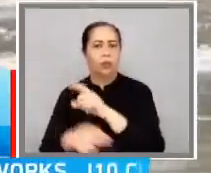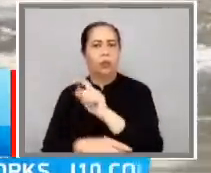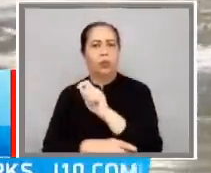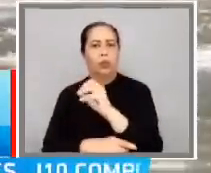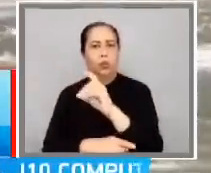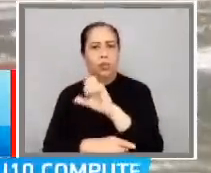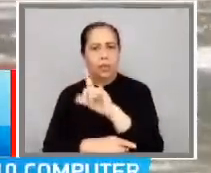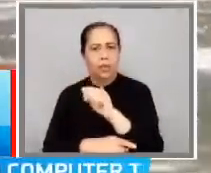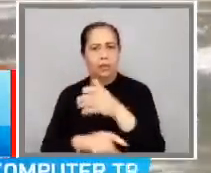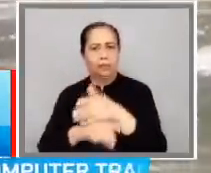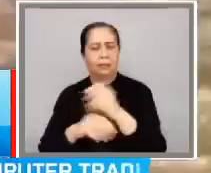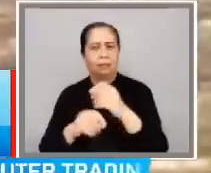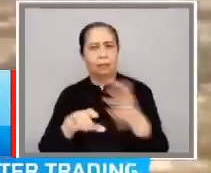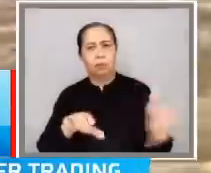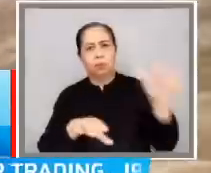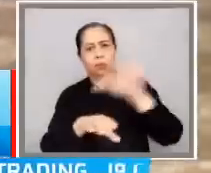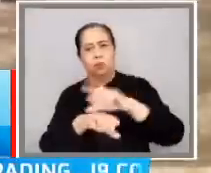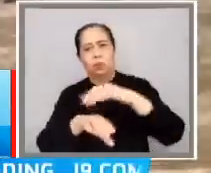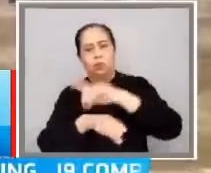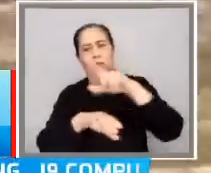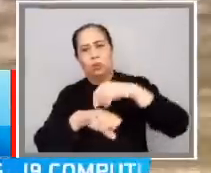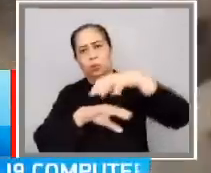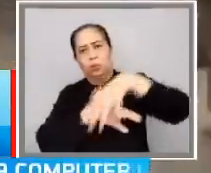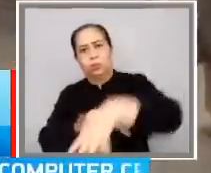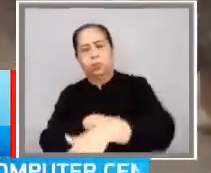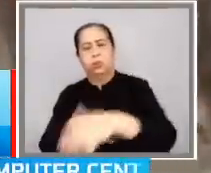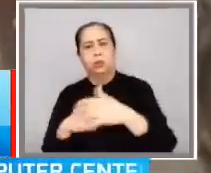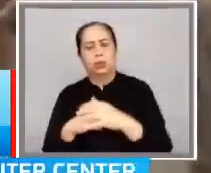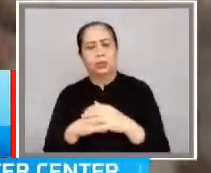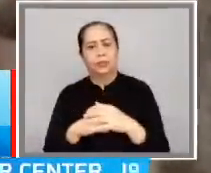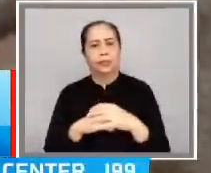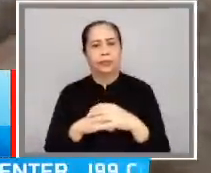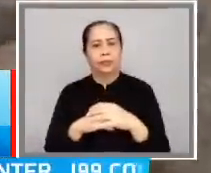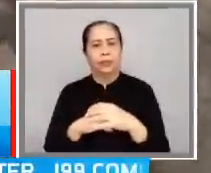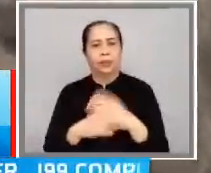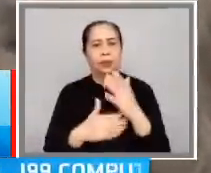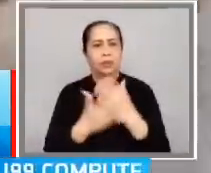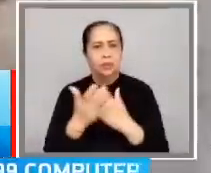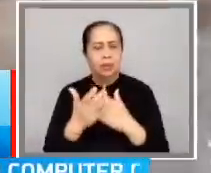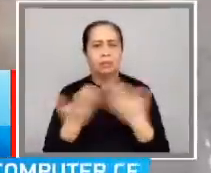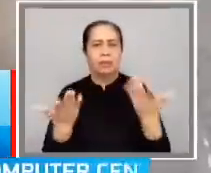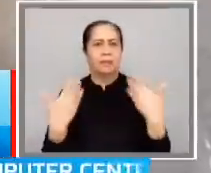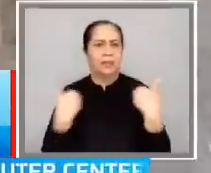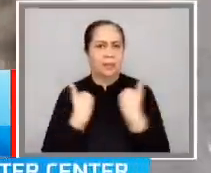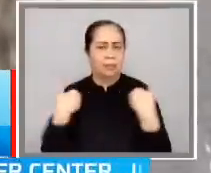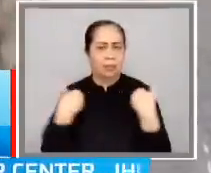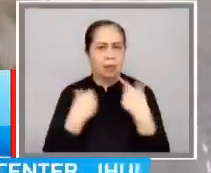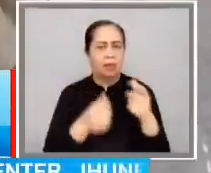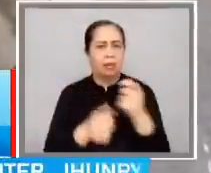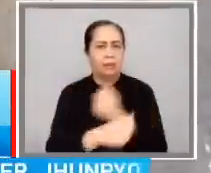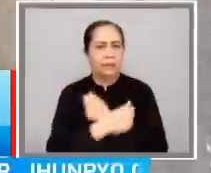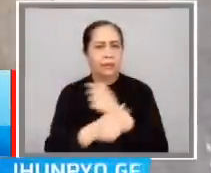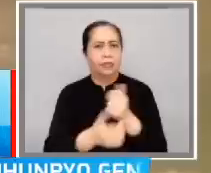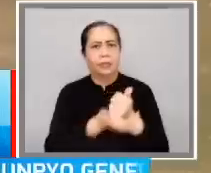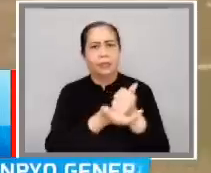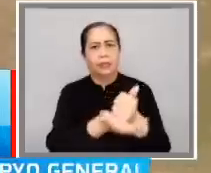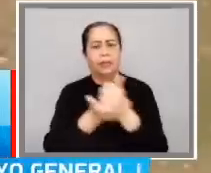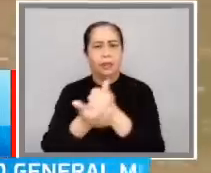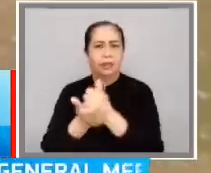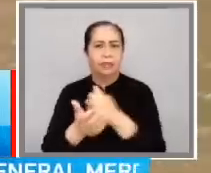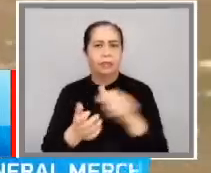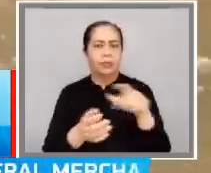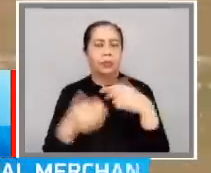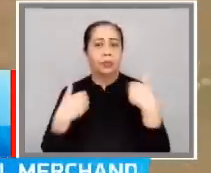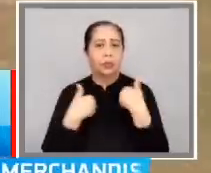matapos matabunan ng landslide. Bukod sa mga residente, ilang pet owners din ang nanguna sa pag-rescue ng kanilang mga alaga para